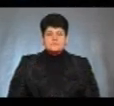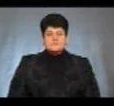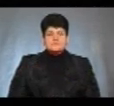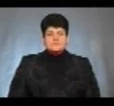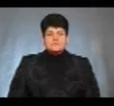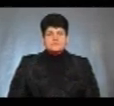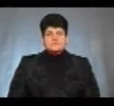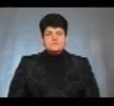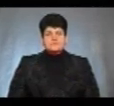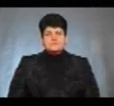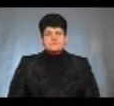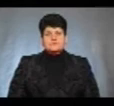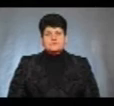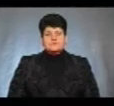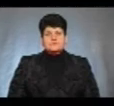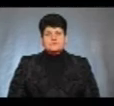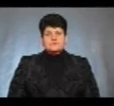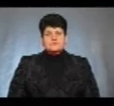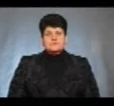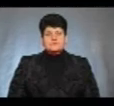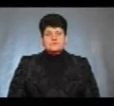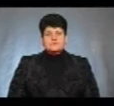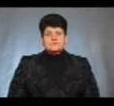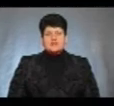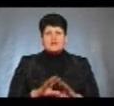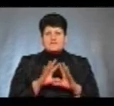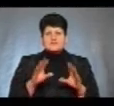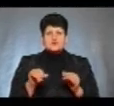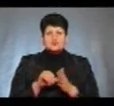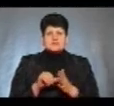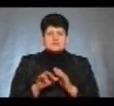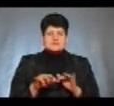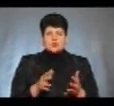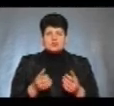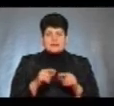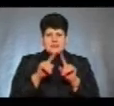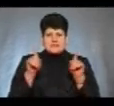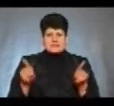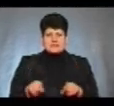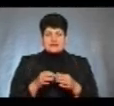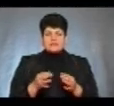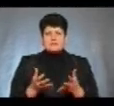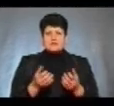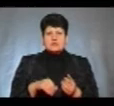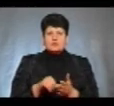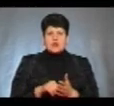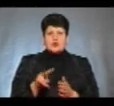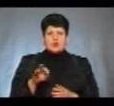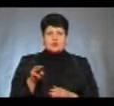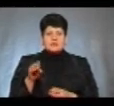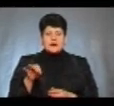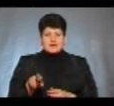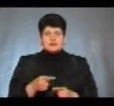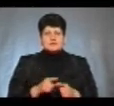Андрій Прокопів, новини. Всі учасники заходу отримали сертифікати та взяли участь у лотереї. У Тернополі